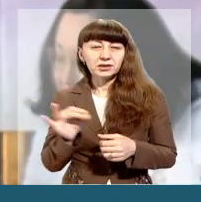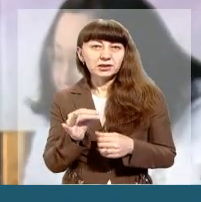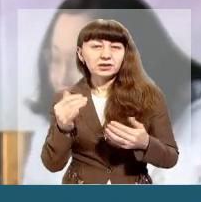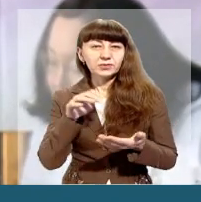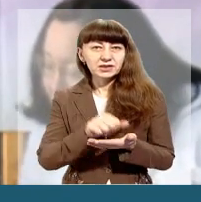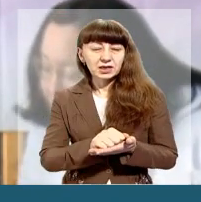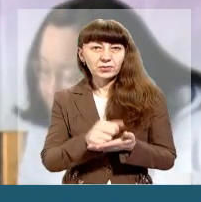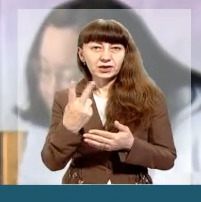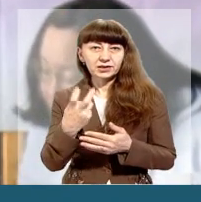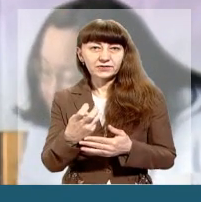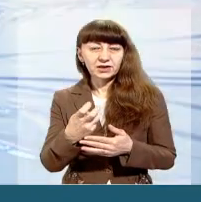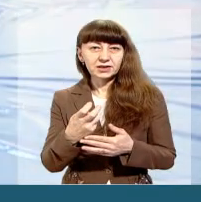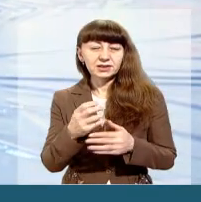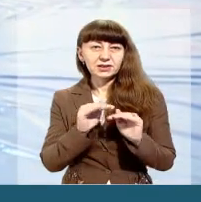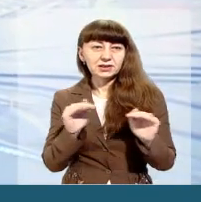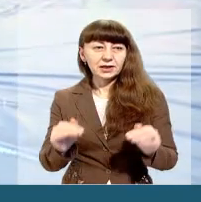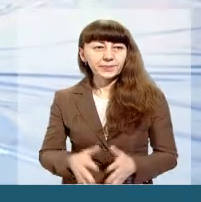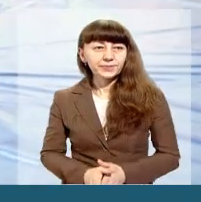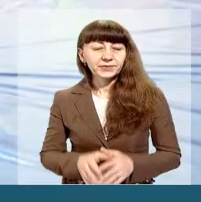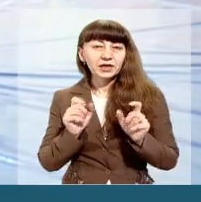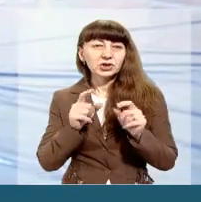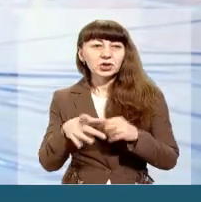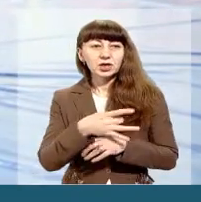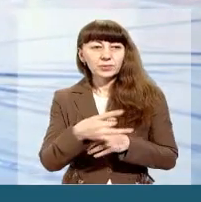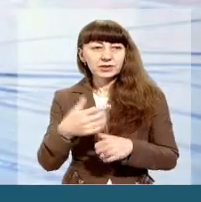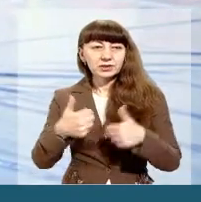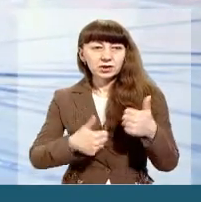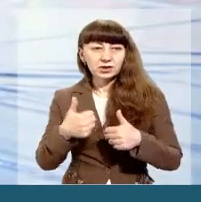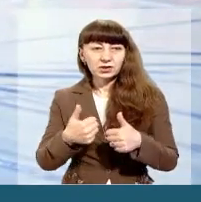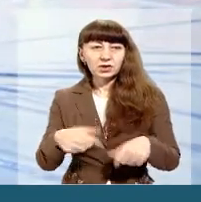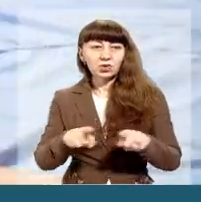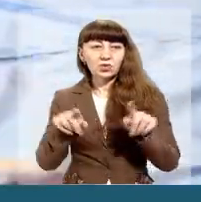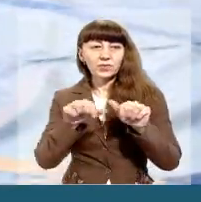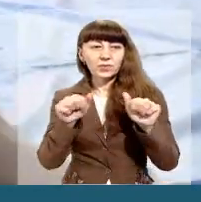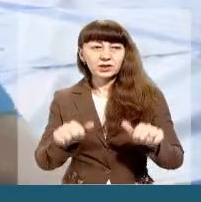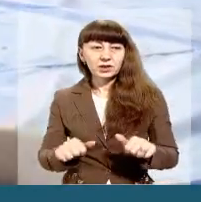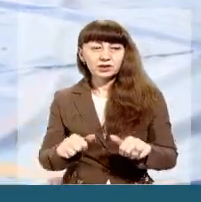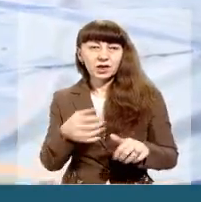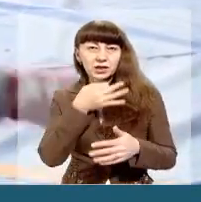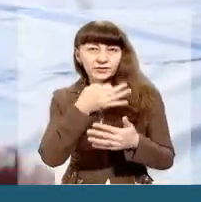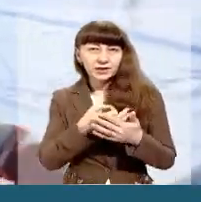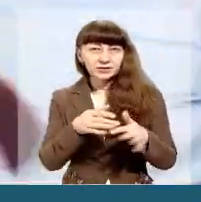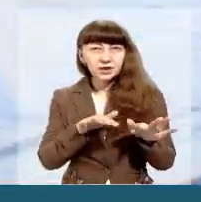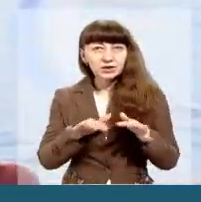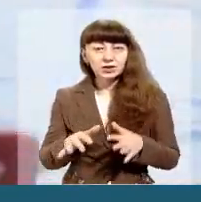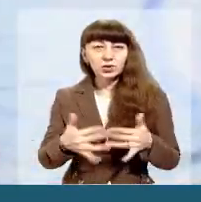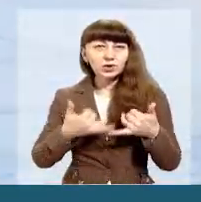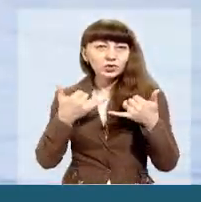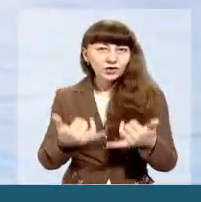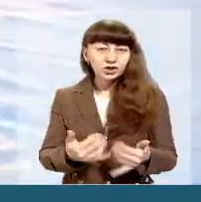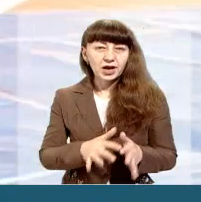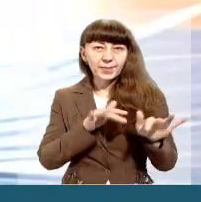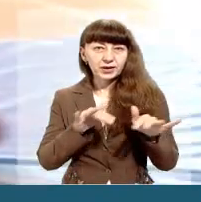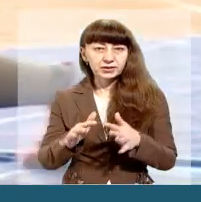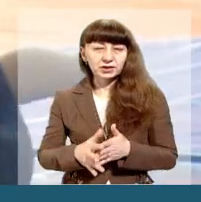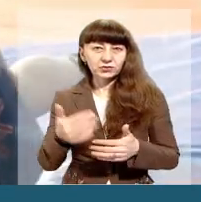занимается более 200 ребят. Для Жетикаринского района соревнования такого масштаба – дело ответственное и почетное. В